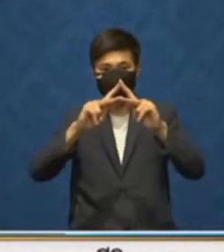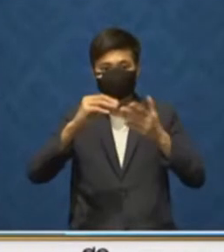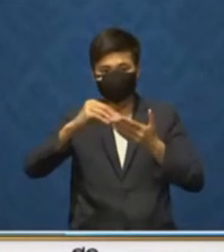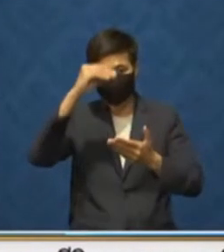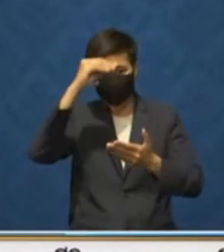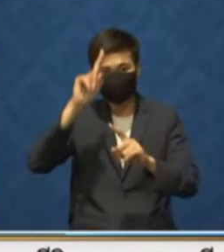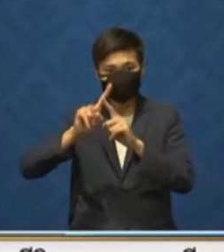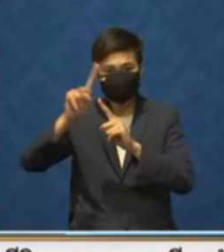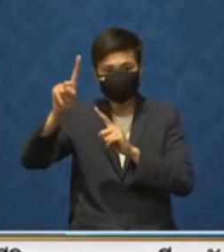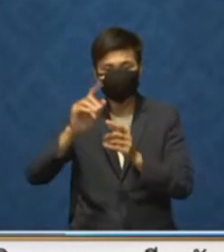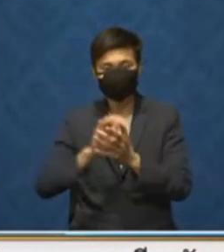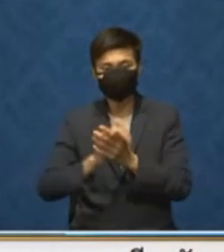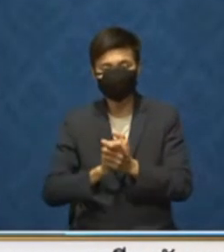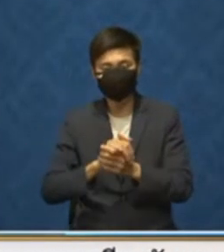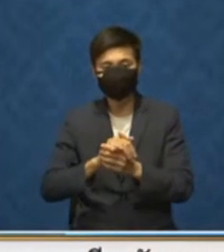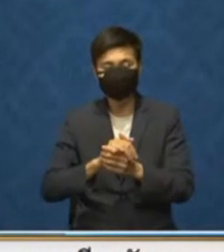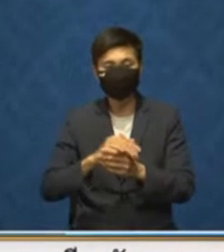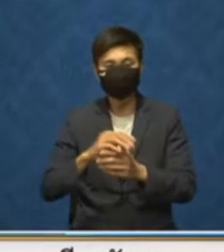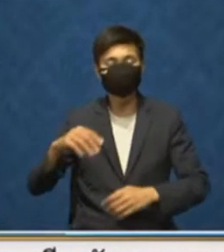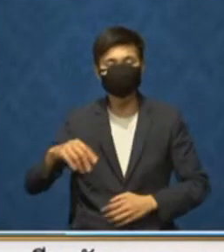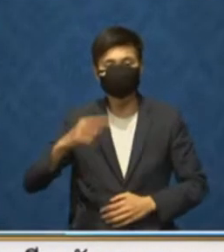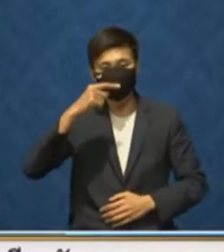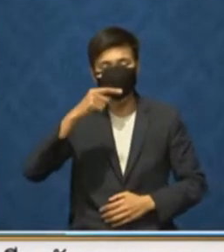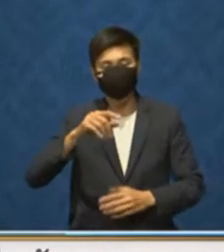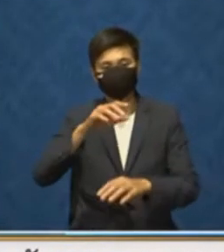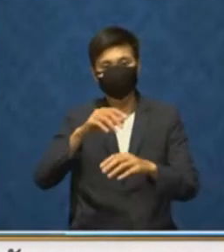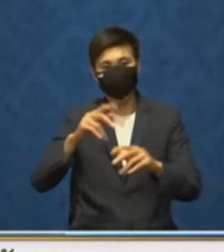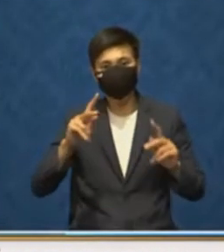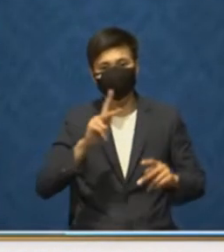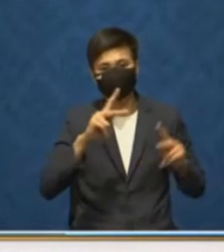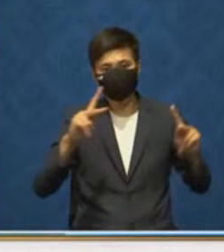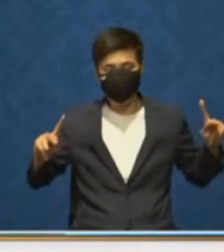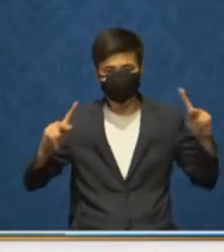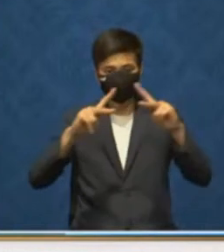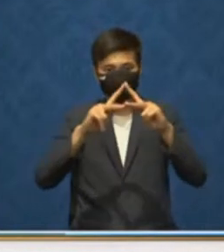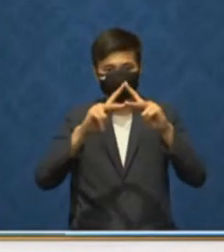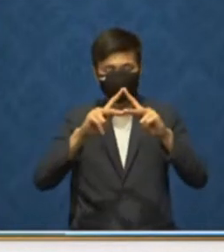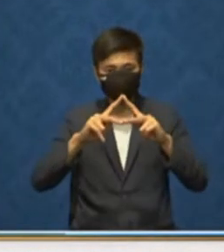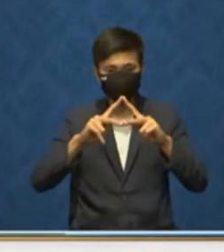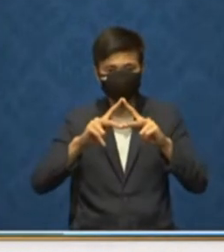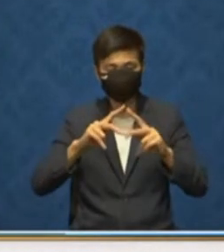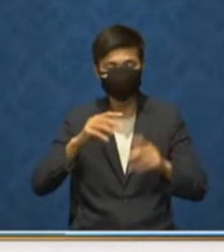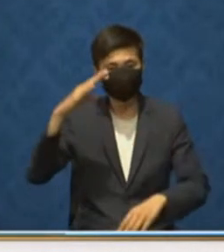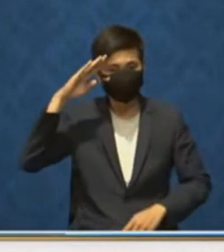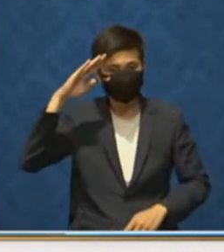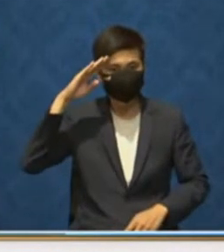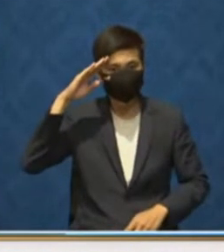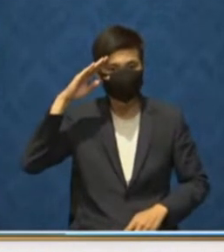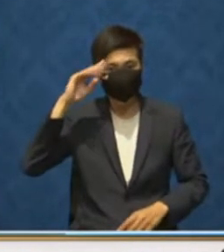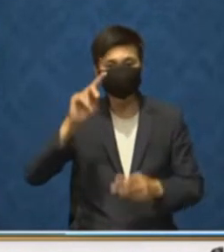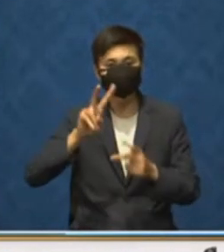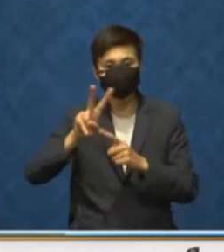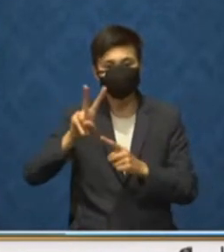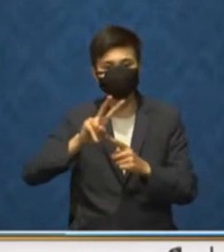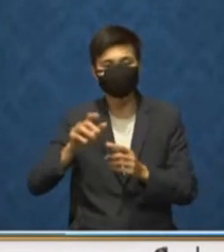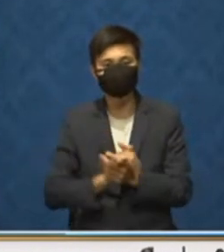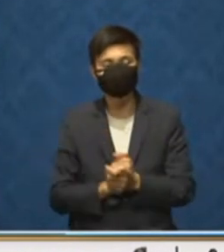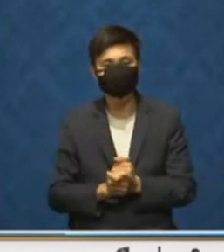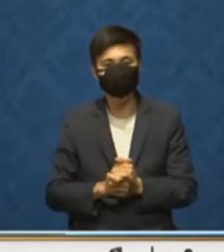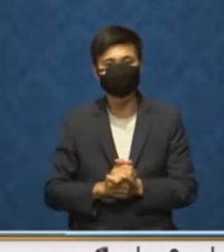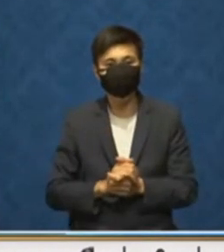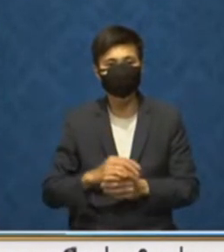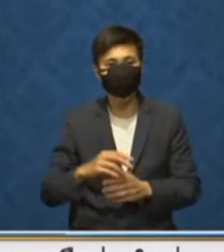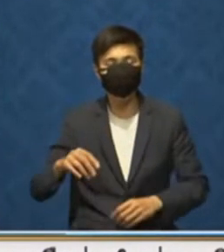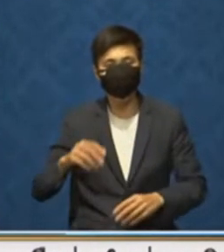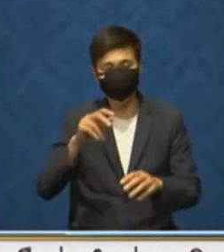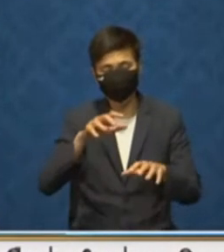1นะฮะมาใช้น้ำ 2ทุกปีนะครับที่ขาวข้างบนนะครับก็ทรวงกลาโหมสีเขียวที่ที่